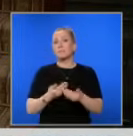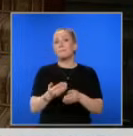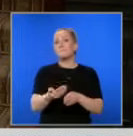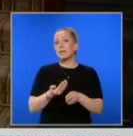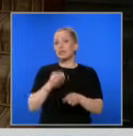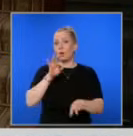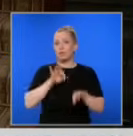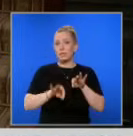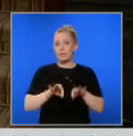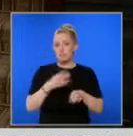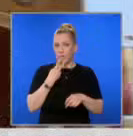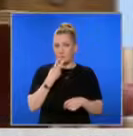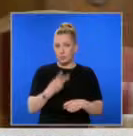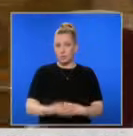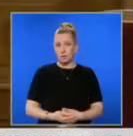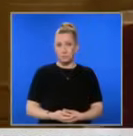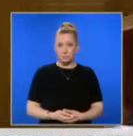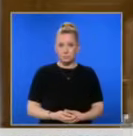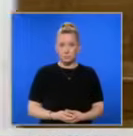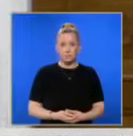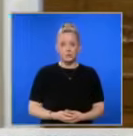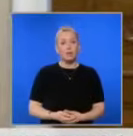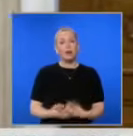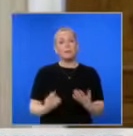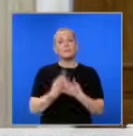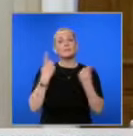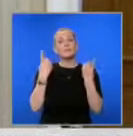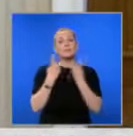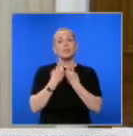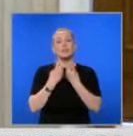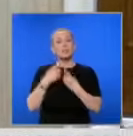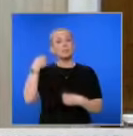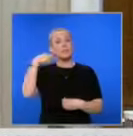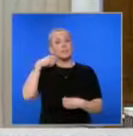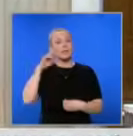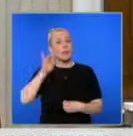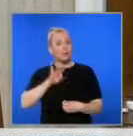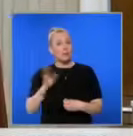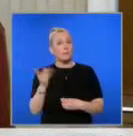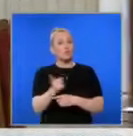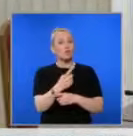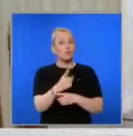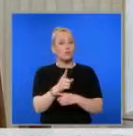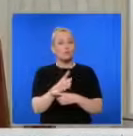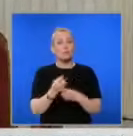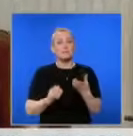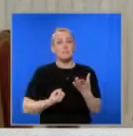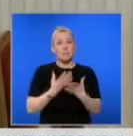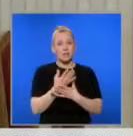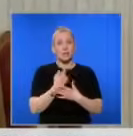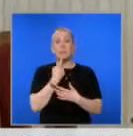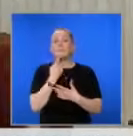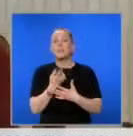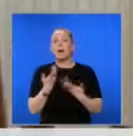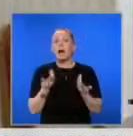избори. Вижте още. Първата среща на президента Радев беше с ръководството на Възраждане. Попита ги как